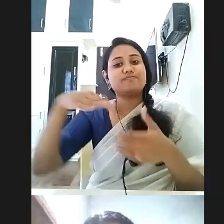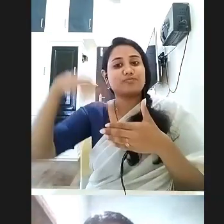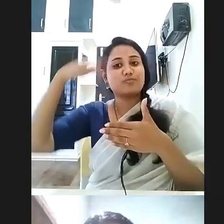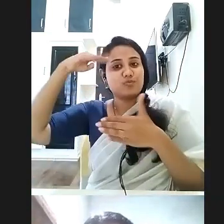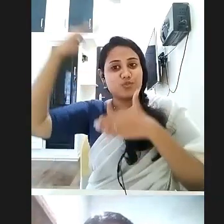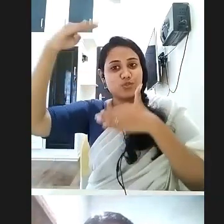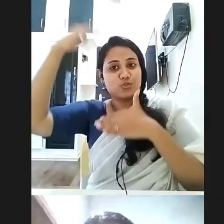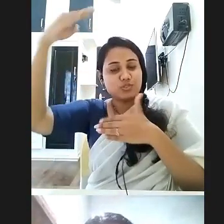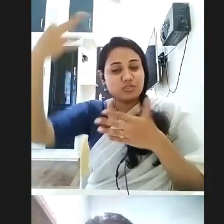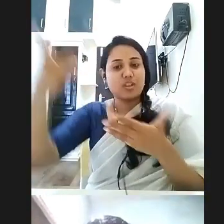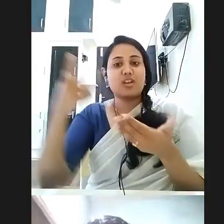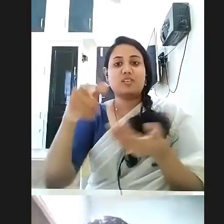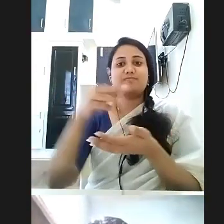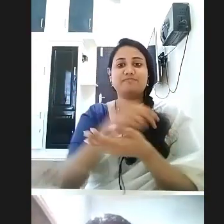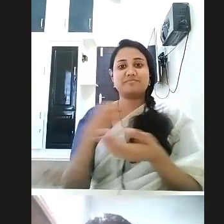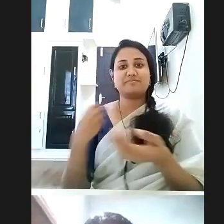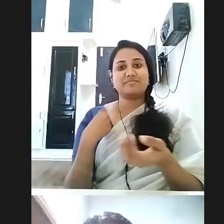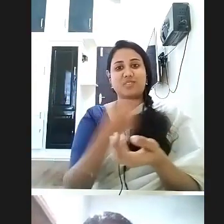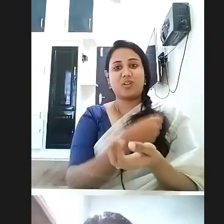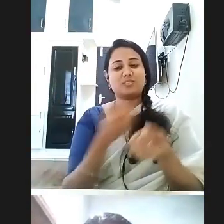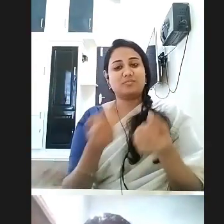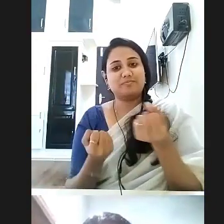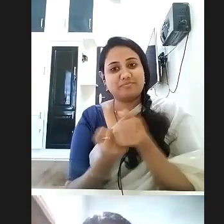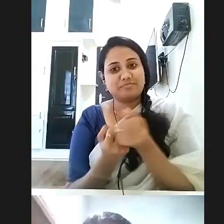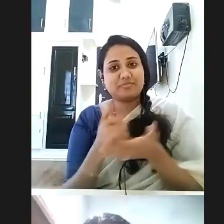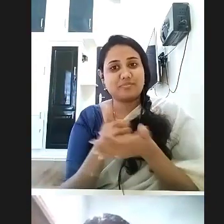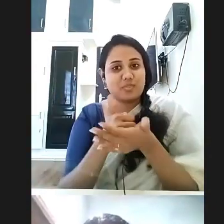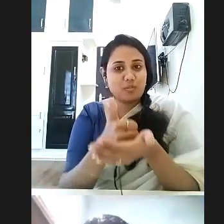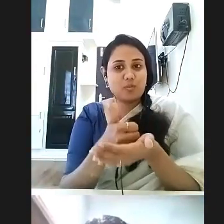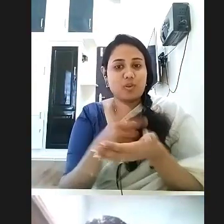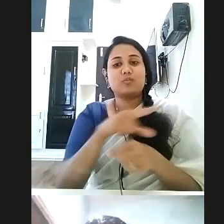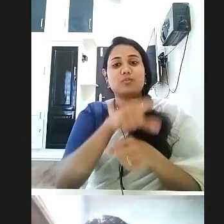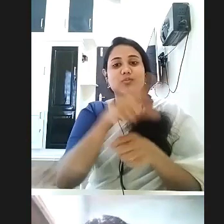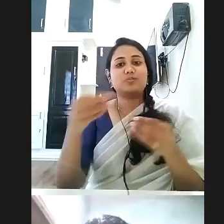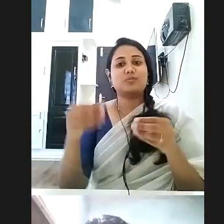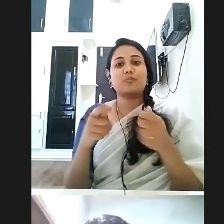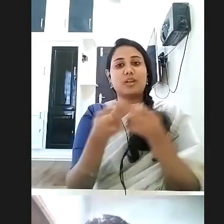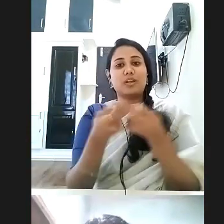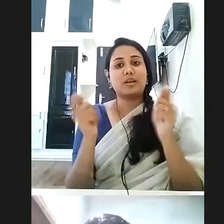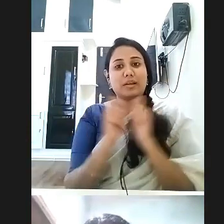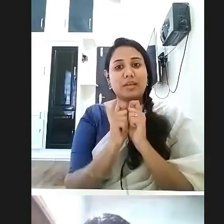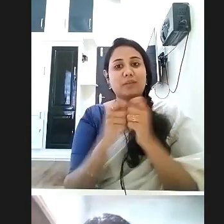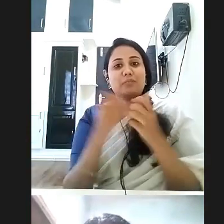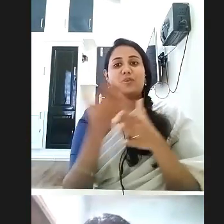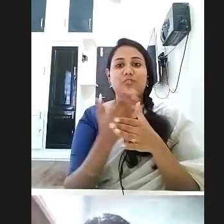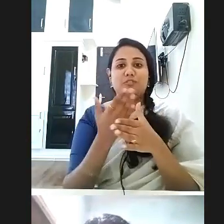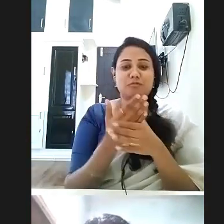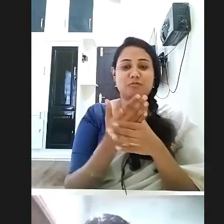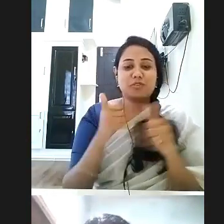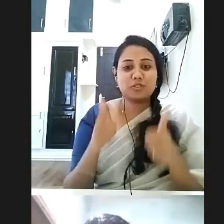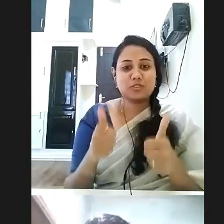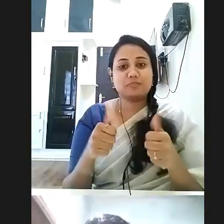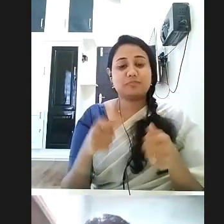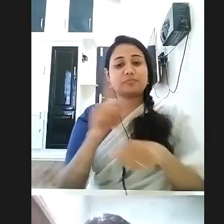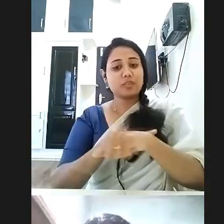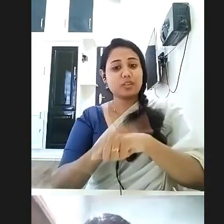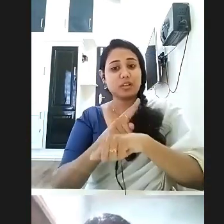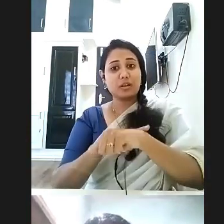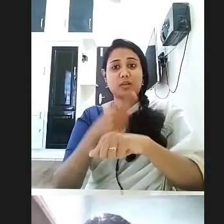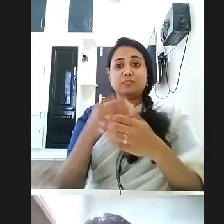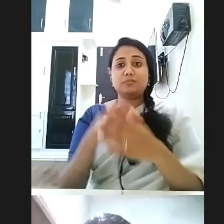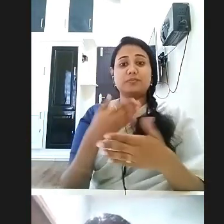ഉണ്ടാവണം. അന്നേരം നമുക്ക് ഒത്തിരി കാര്യങ്ങൾ ഒരുമിച്ച് ചെയ്യാൻ പറ്റും. അന്നേരം ഇത്രയധികം സമയം നമ്മളോടൊത്ത്